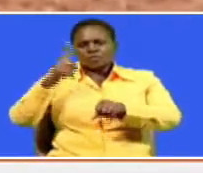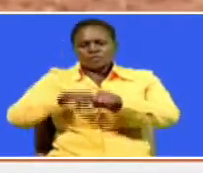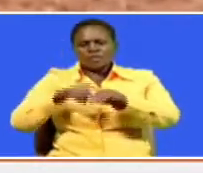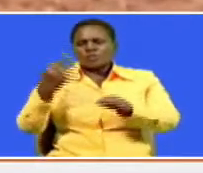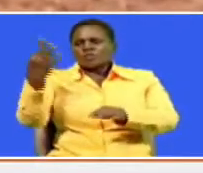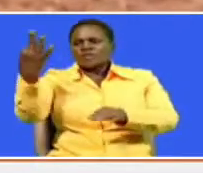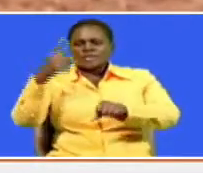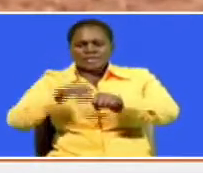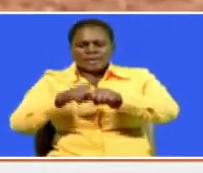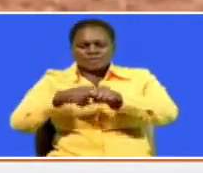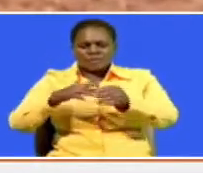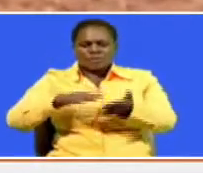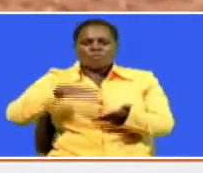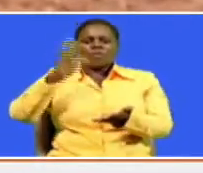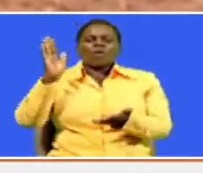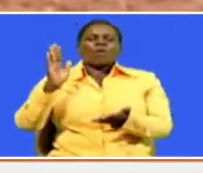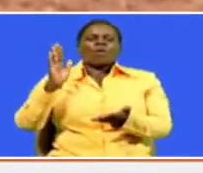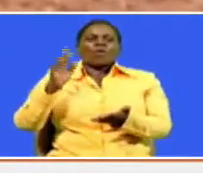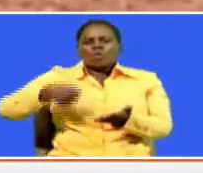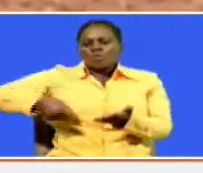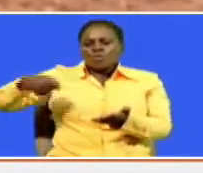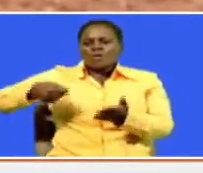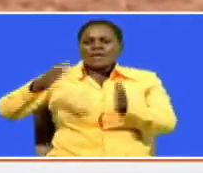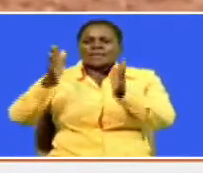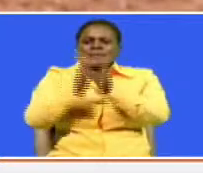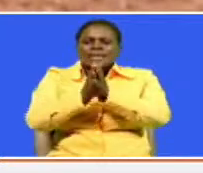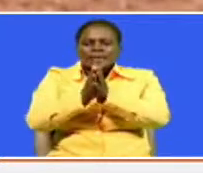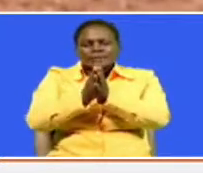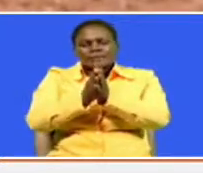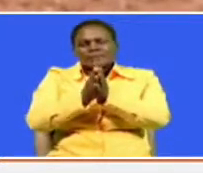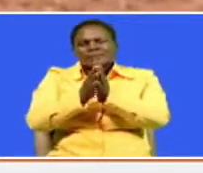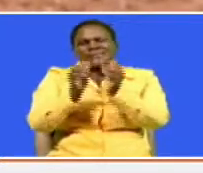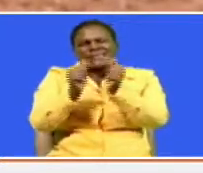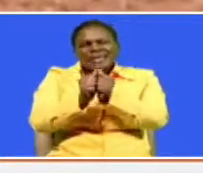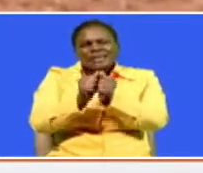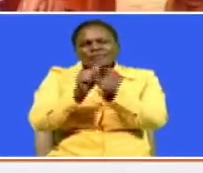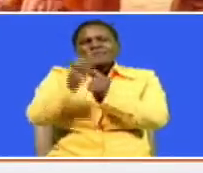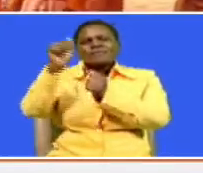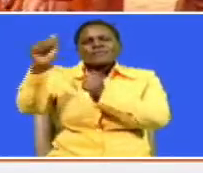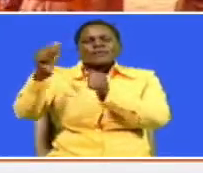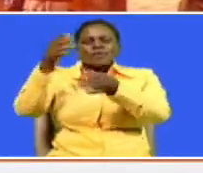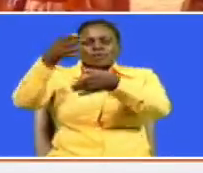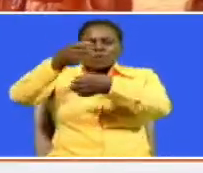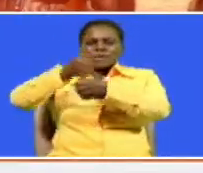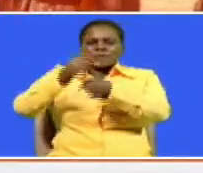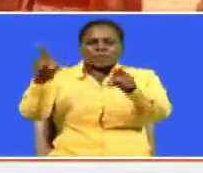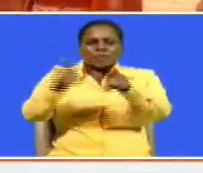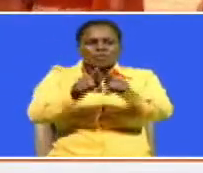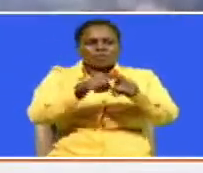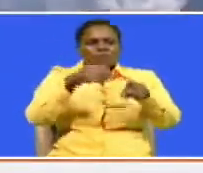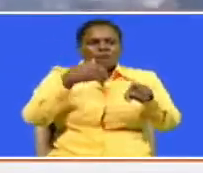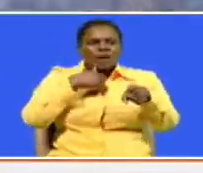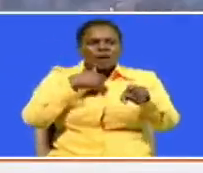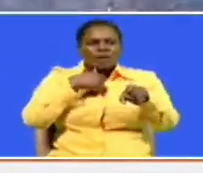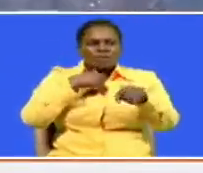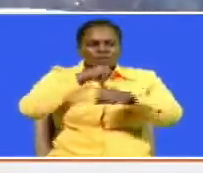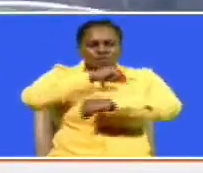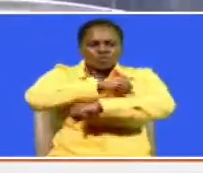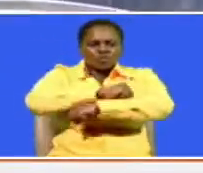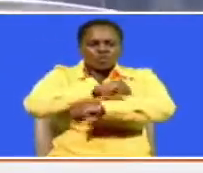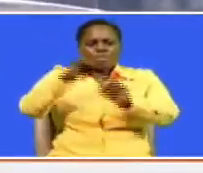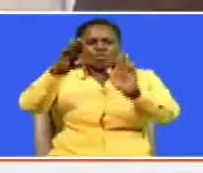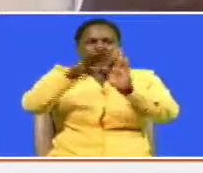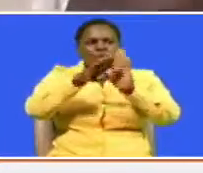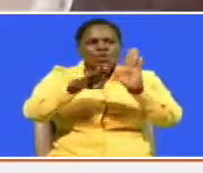times, kama gunia kama 10-15 kitu kama hiyo. The organization also has a school feeding program in which